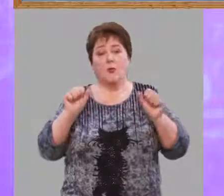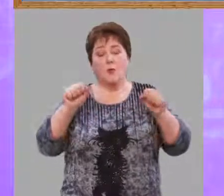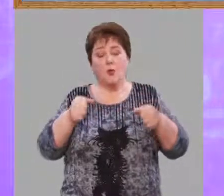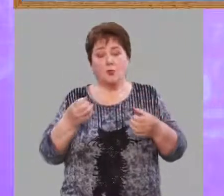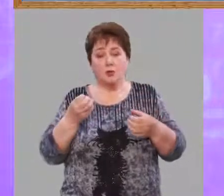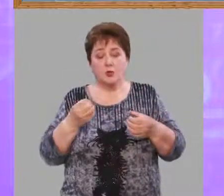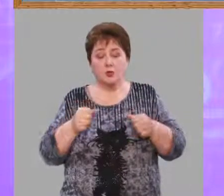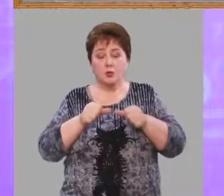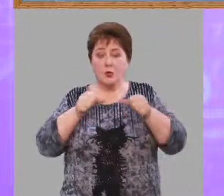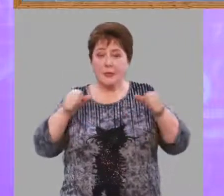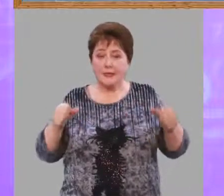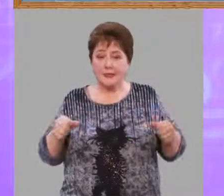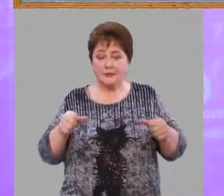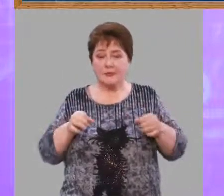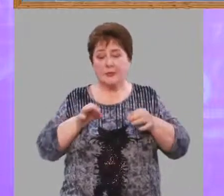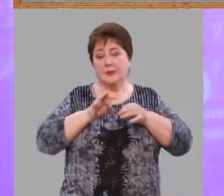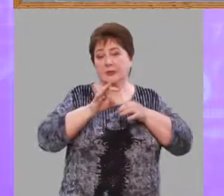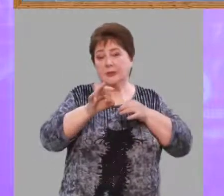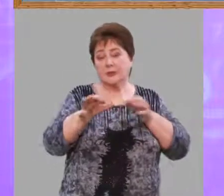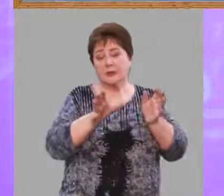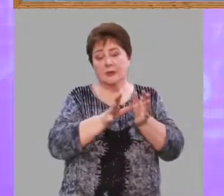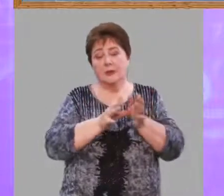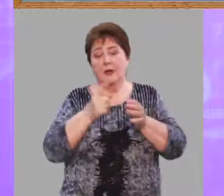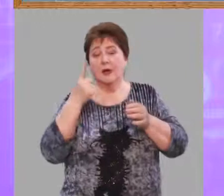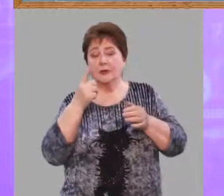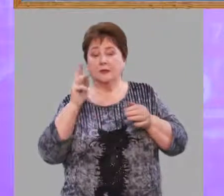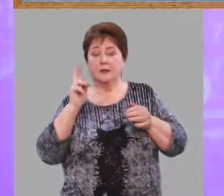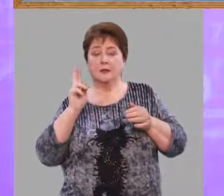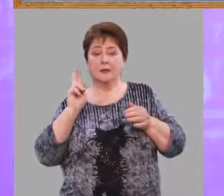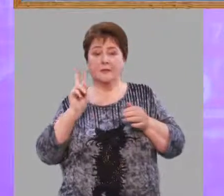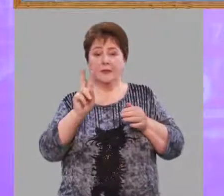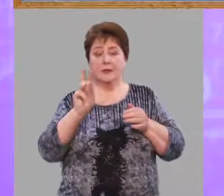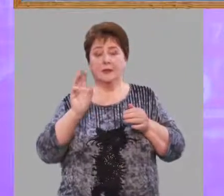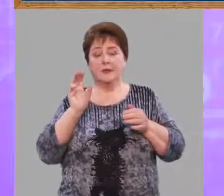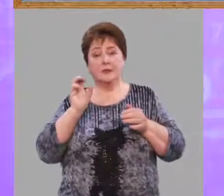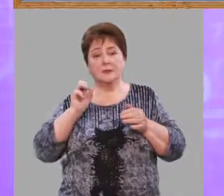можем измерить с помощью мерки 1 квадратный сантиметр?